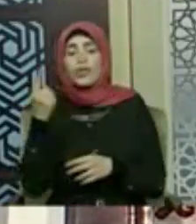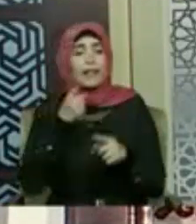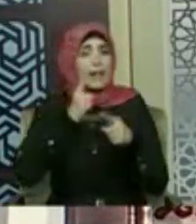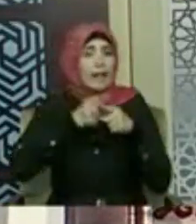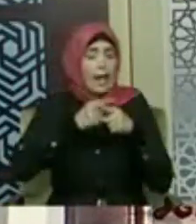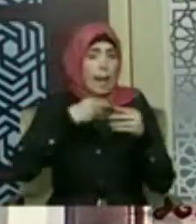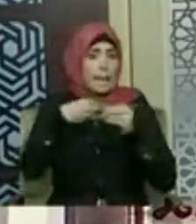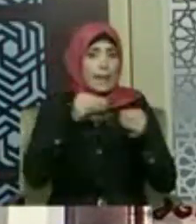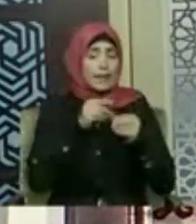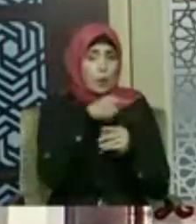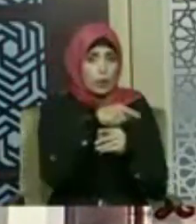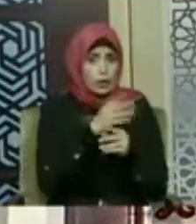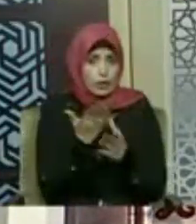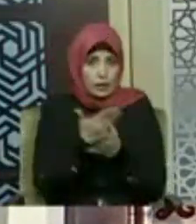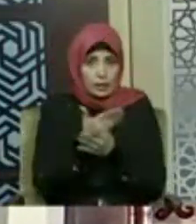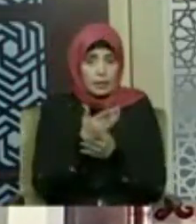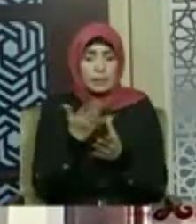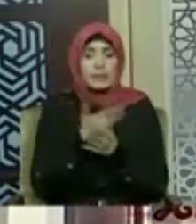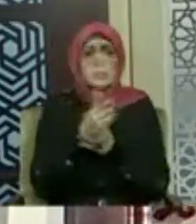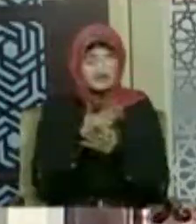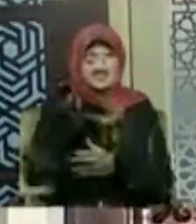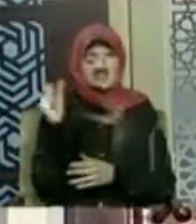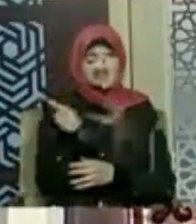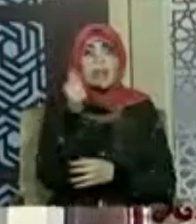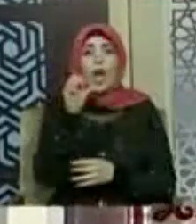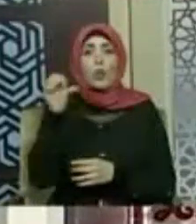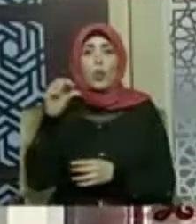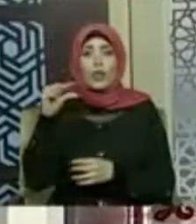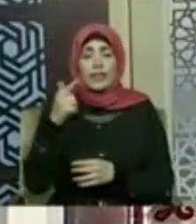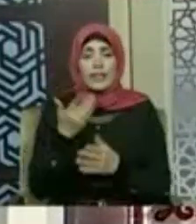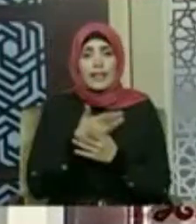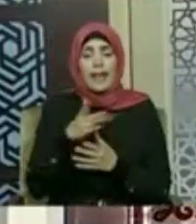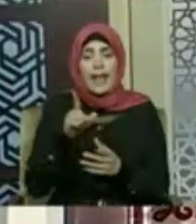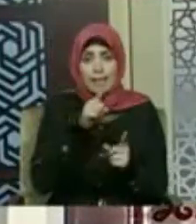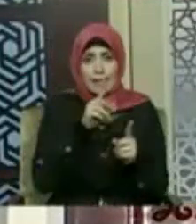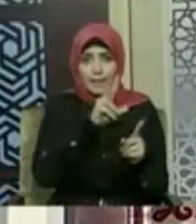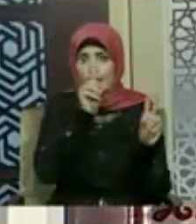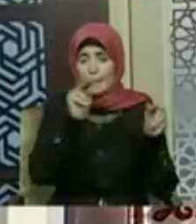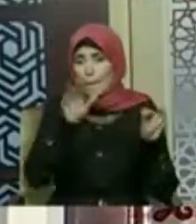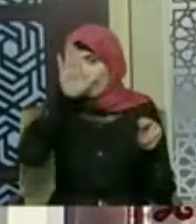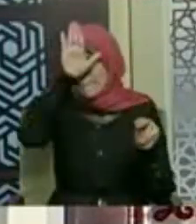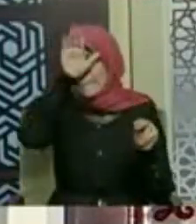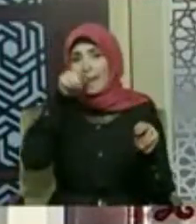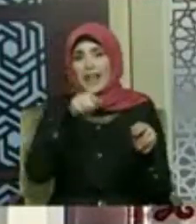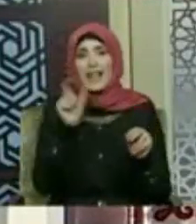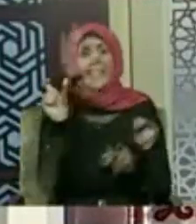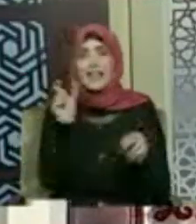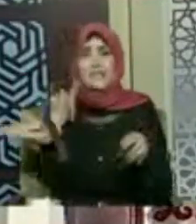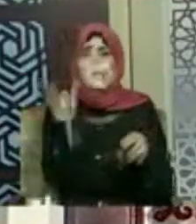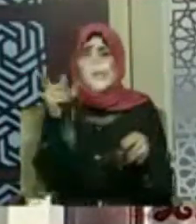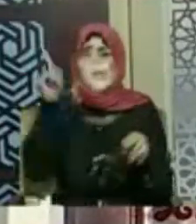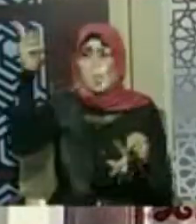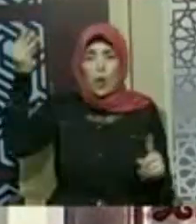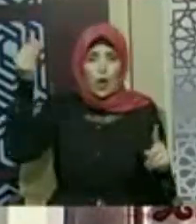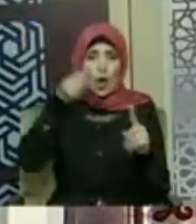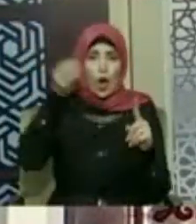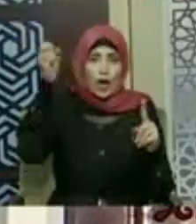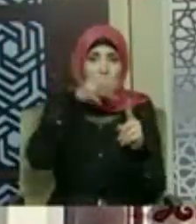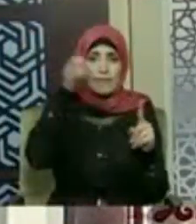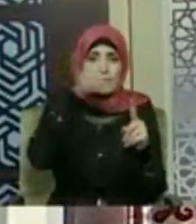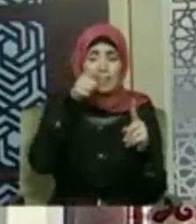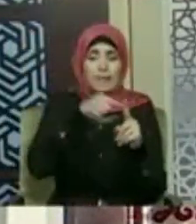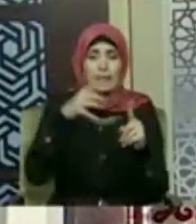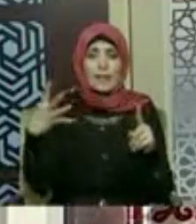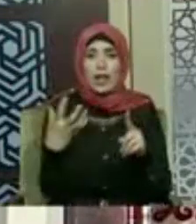لأن داود كان ملكا نبيا، وآتاه الله ملكا عظيما، حيث